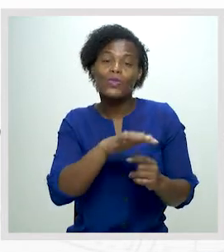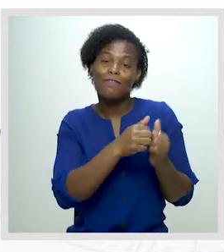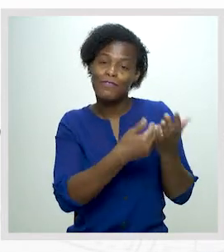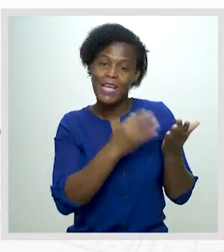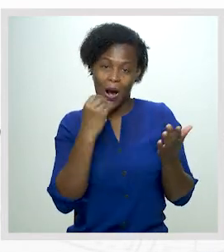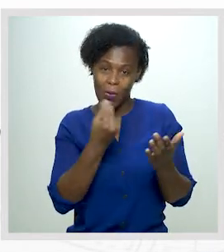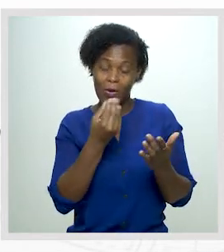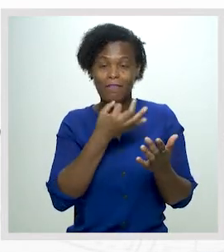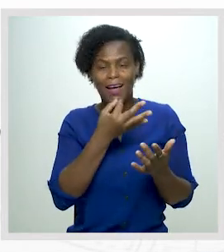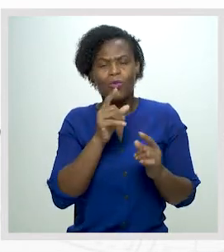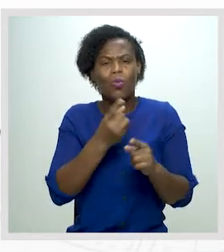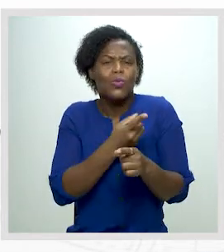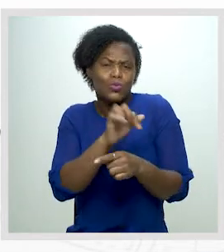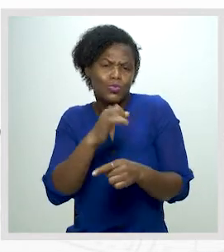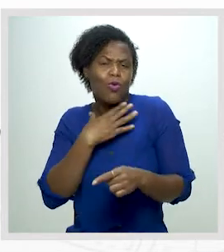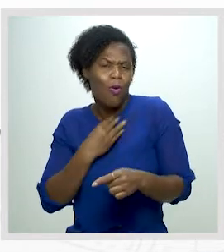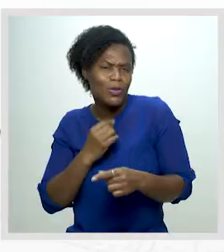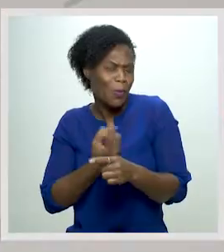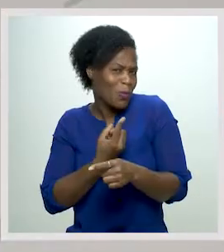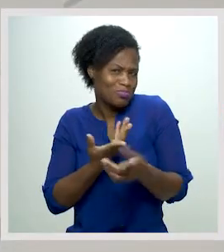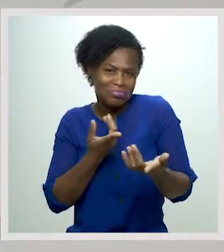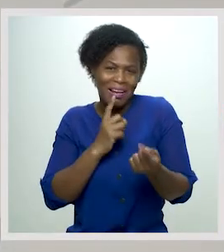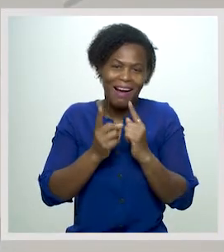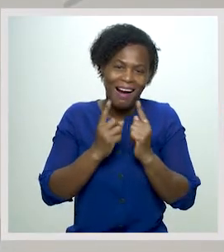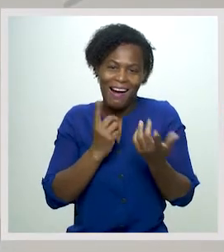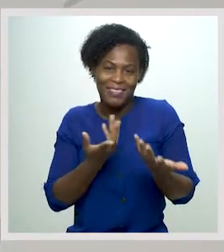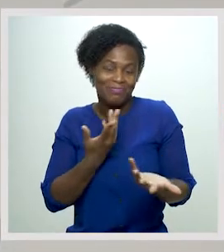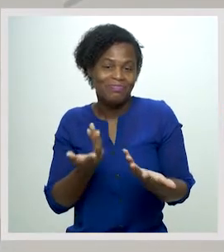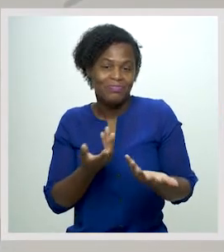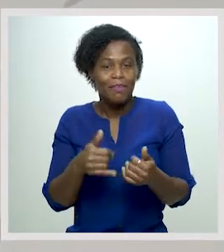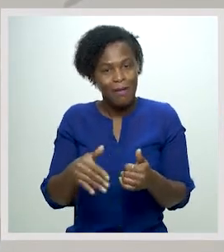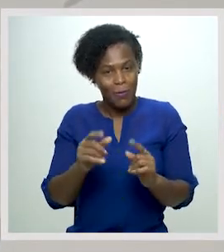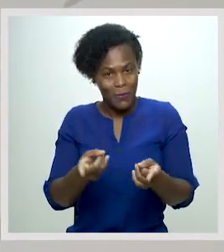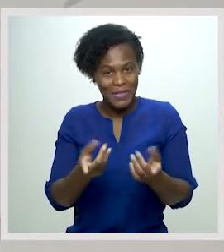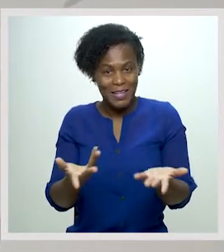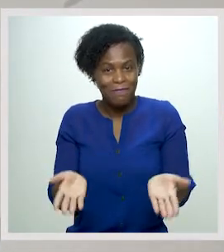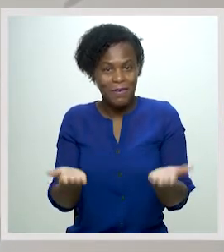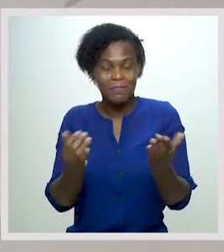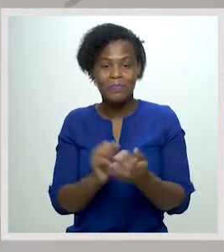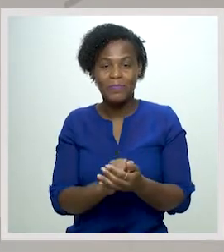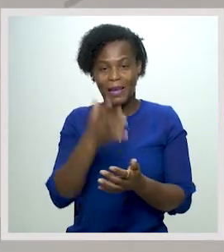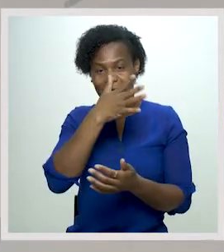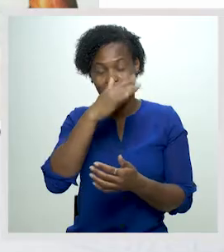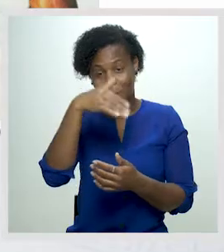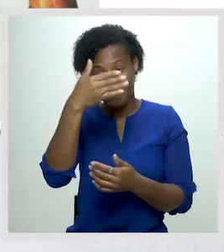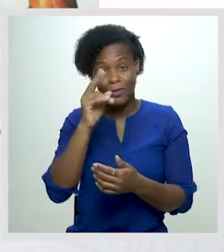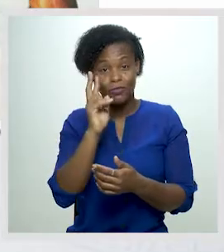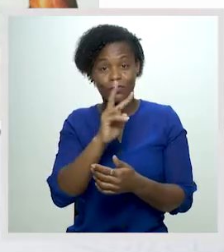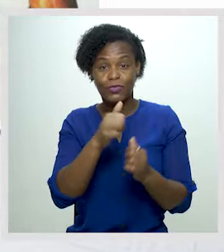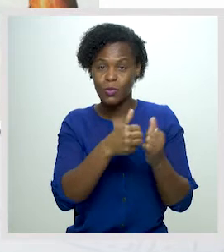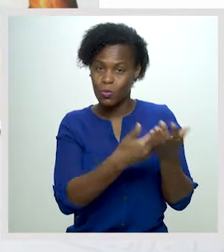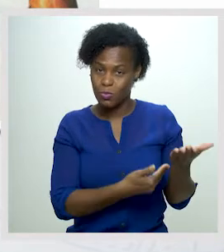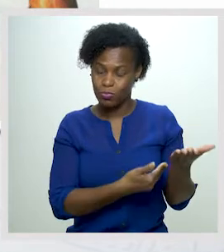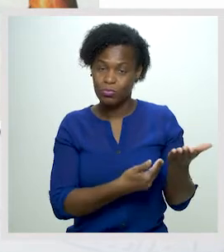apprenant, parler de ses goûts et de ses loisirs. On va commencer? Allons-y. Première activité, observe